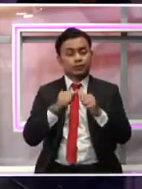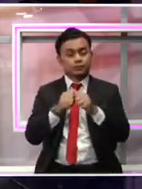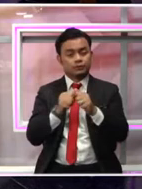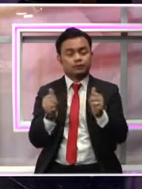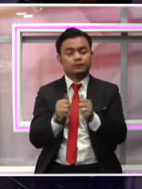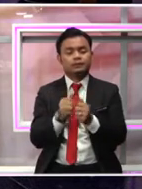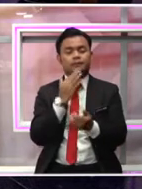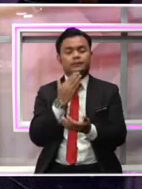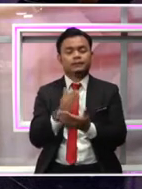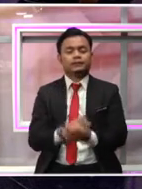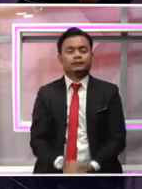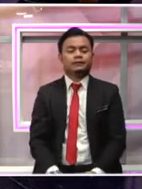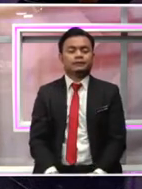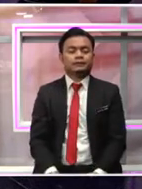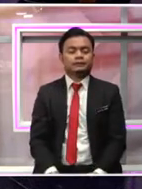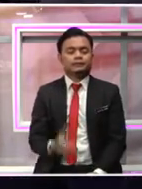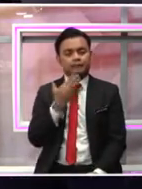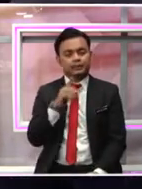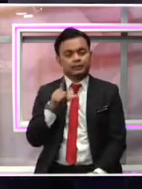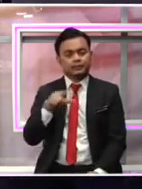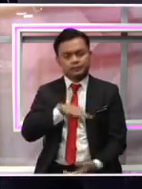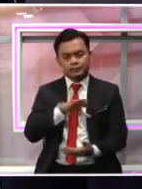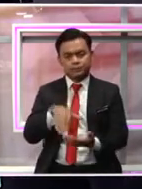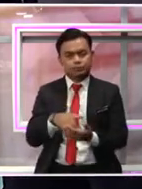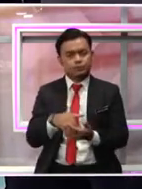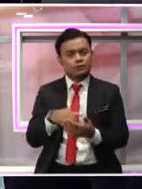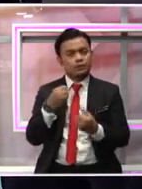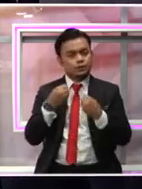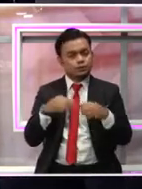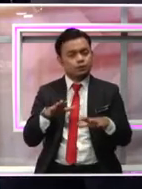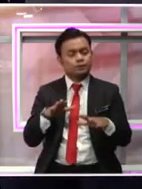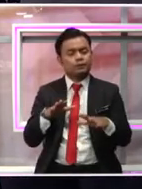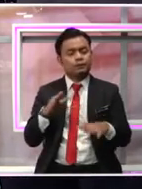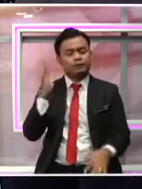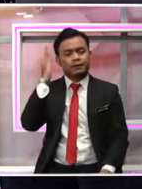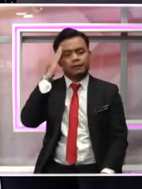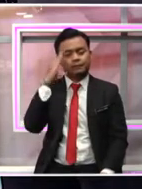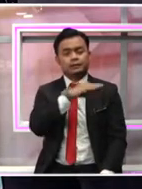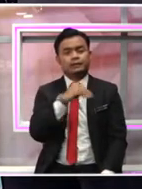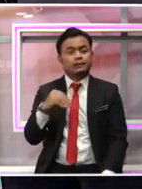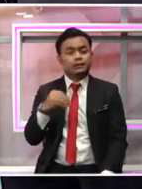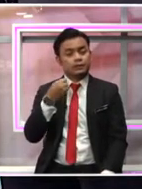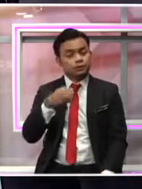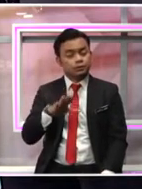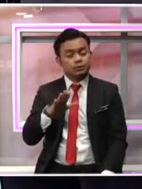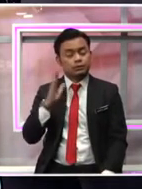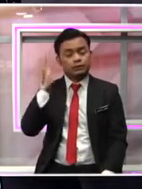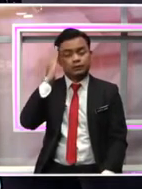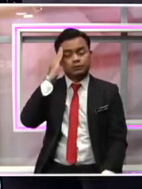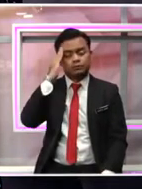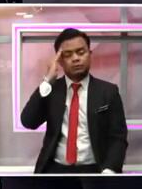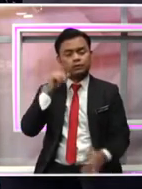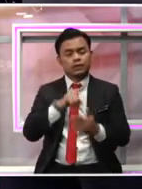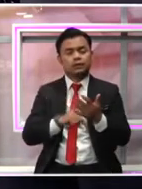Nisa dan anak-anak murid di rumah sudah Faham sudah tahu dan apa yang dikatakan dengan